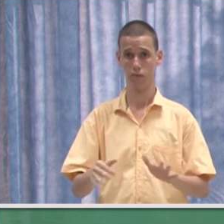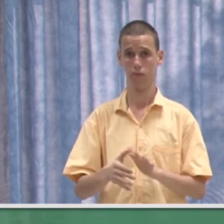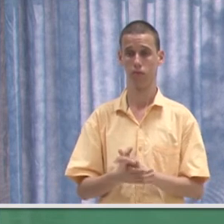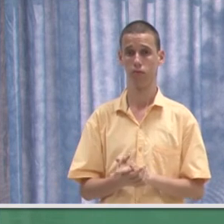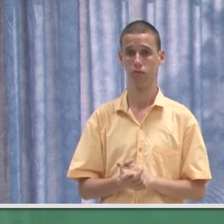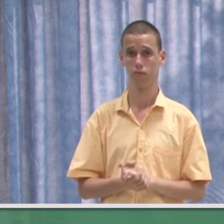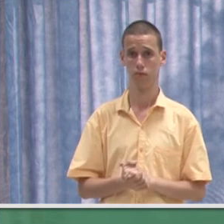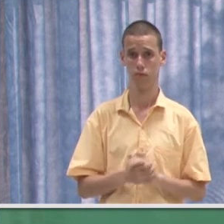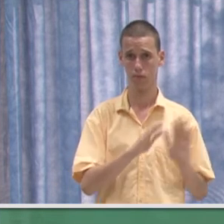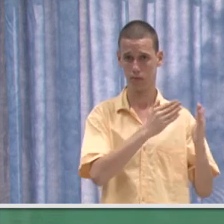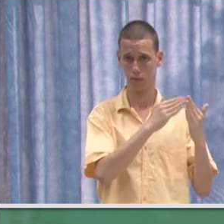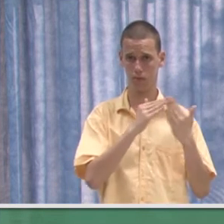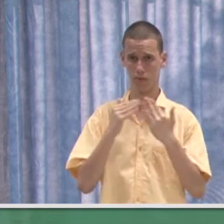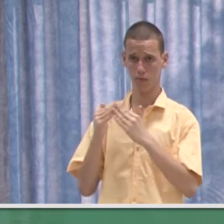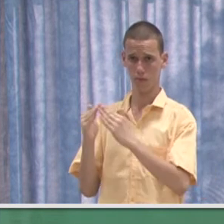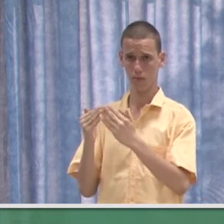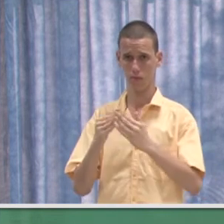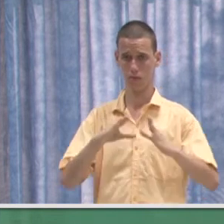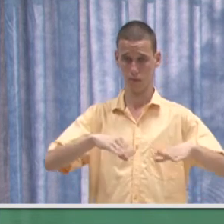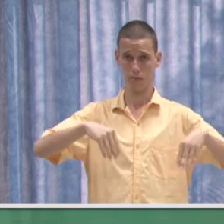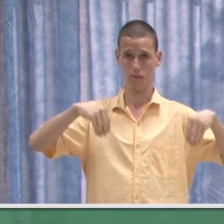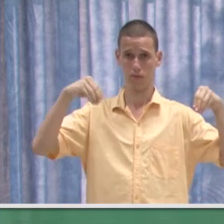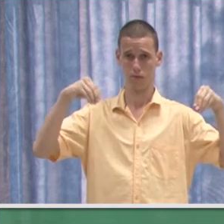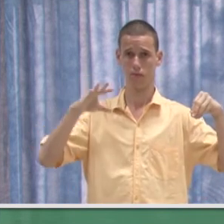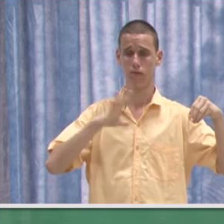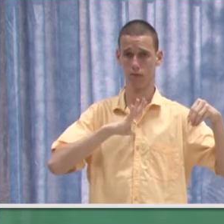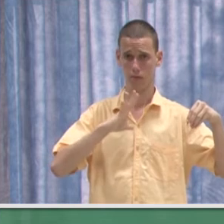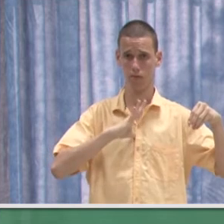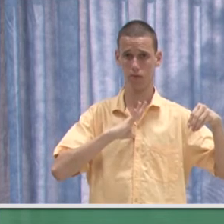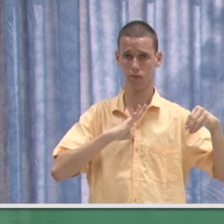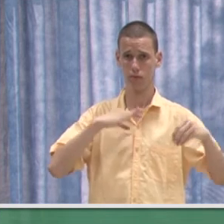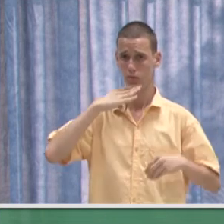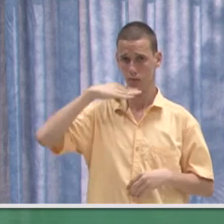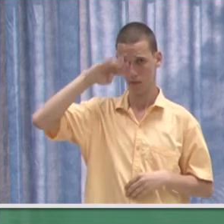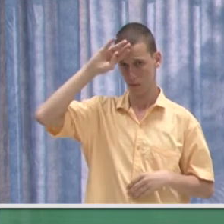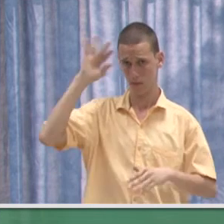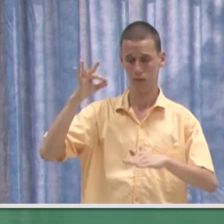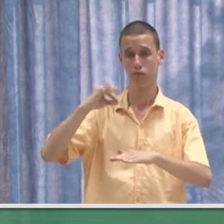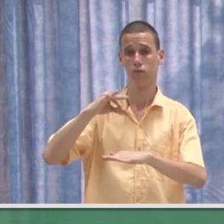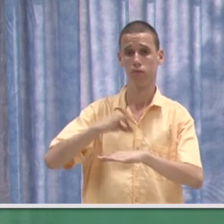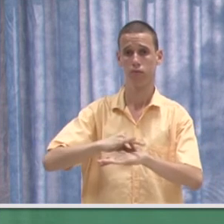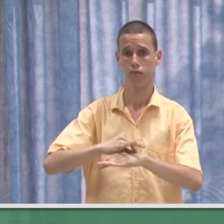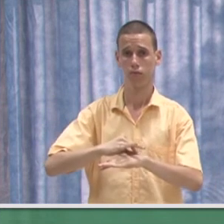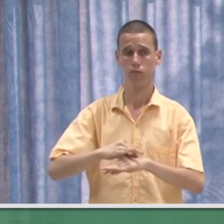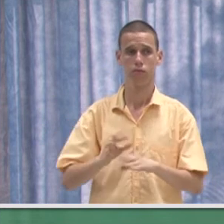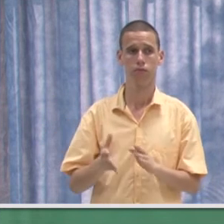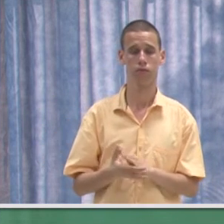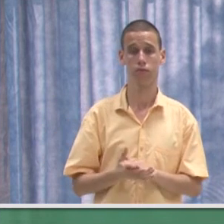Lomaré, nous avons beaucoup de cas suspects et nous avons beaucoup de cas confirmés aussi. Donc,